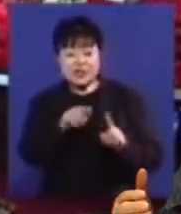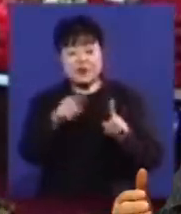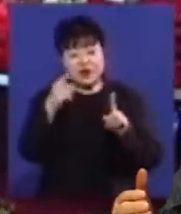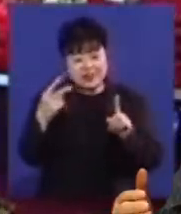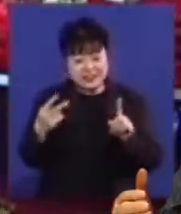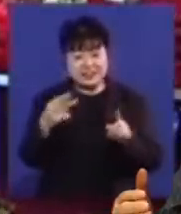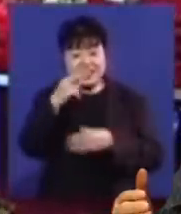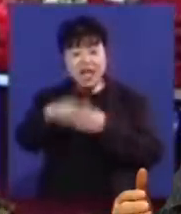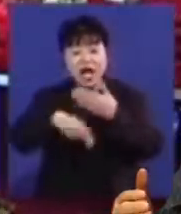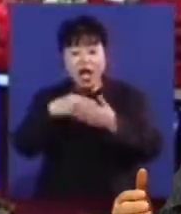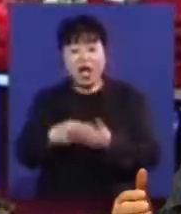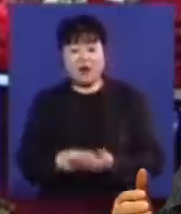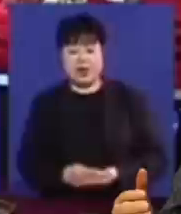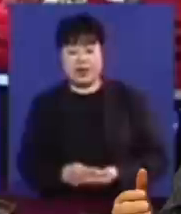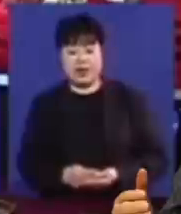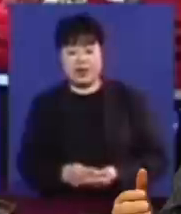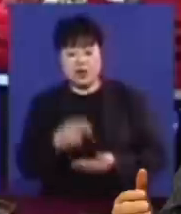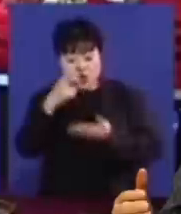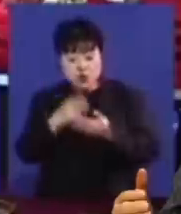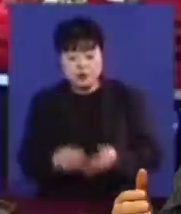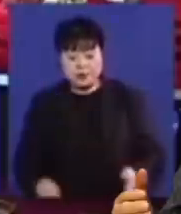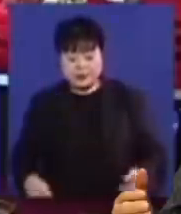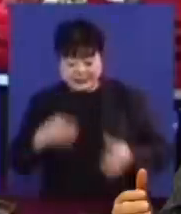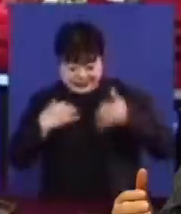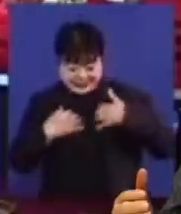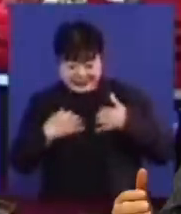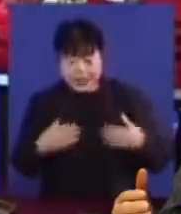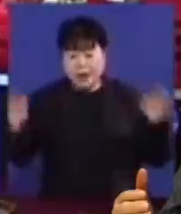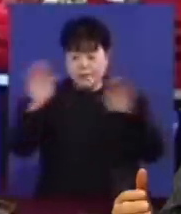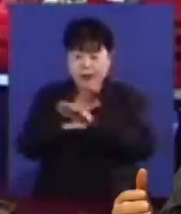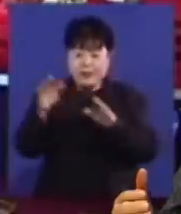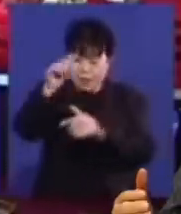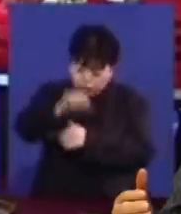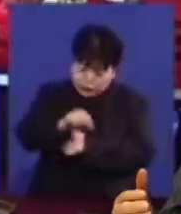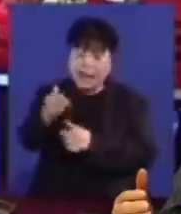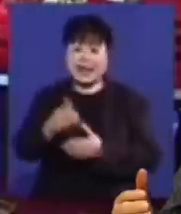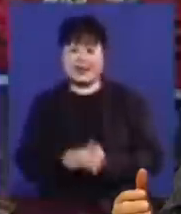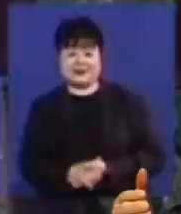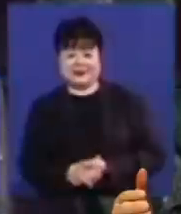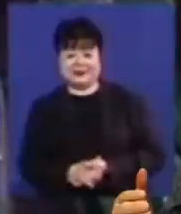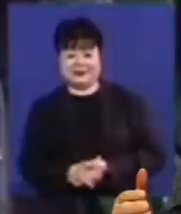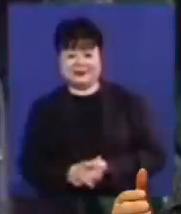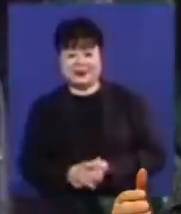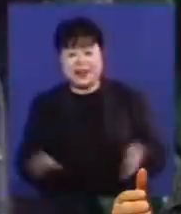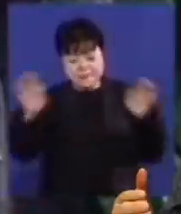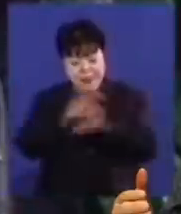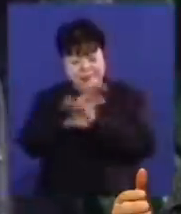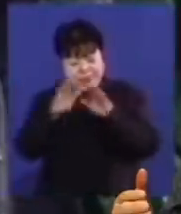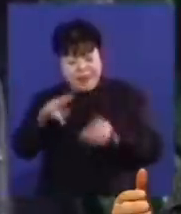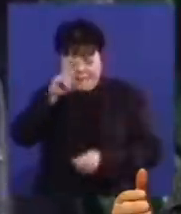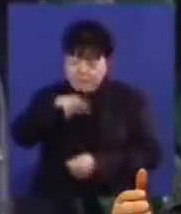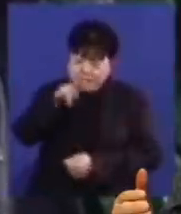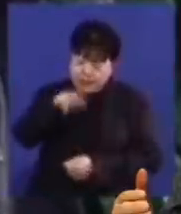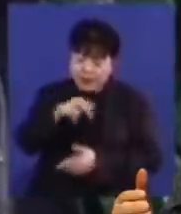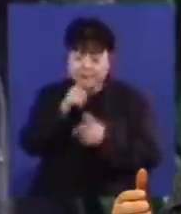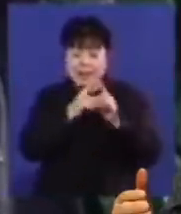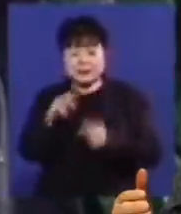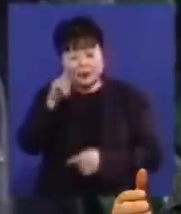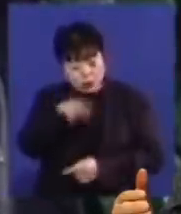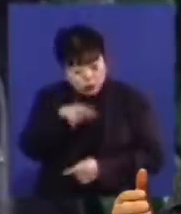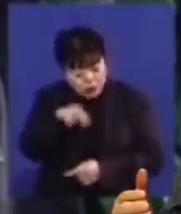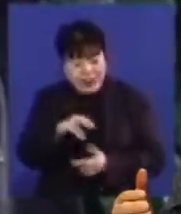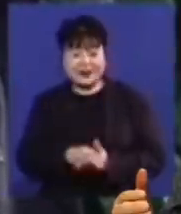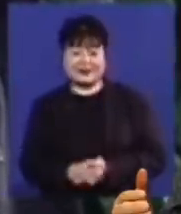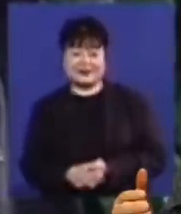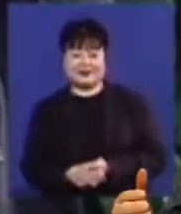오직 야훼의 율법을 즐거워하여 그의 율법을 주야로 묵상하라. 밤이나 낮이나 하나님 말씀을